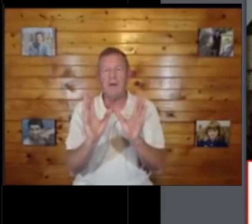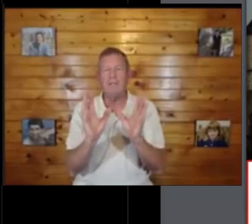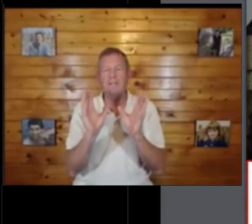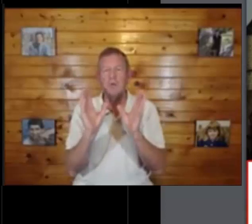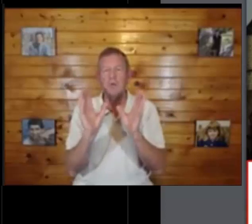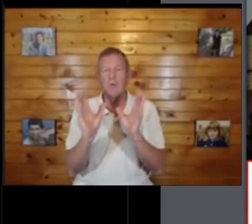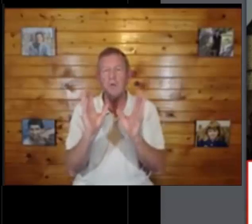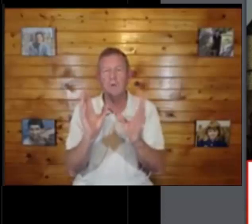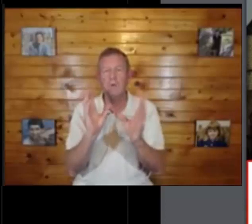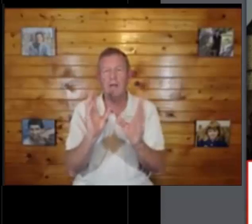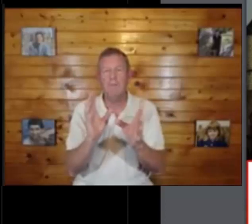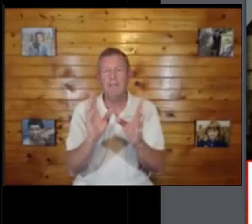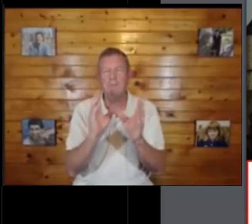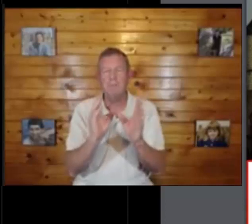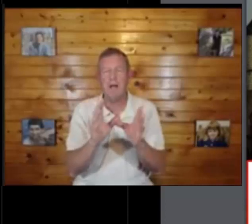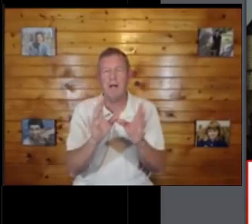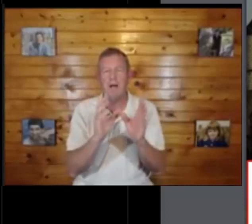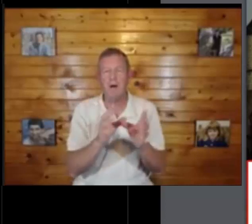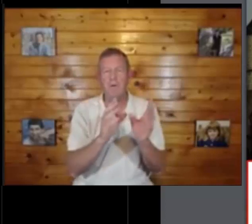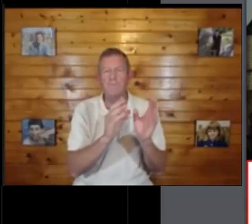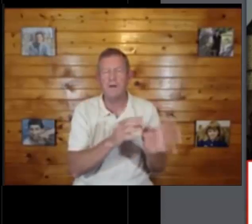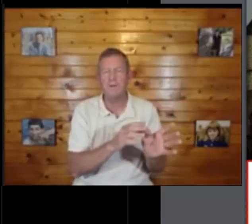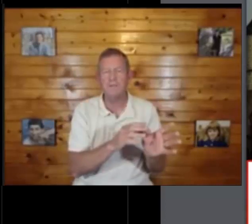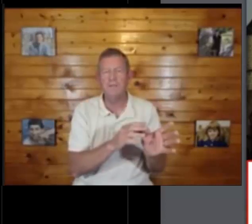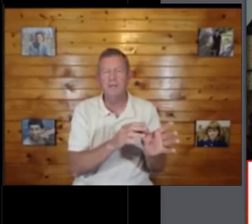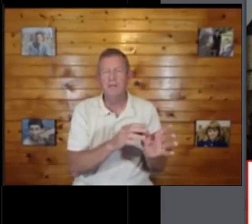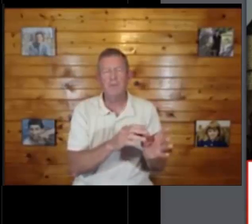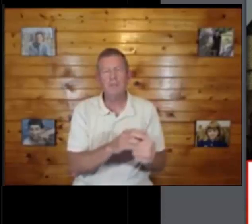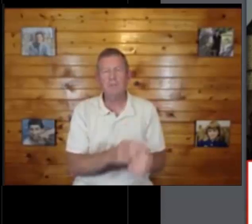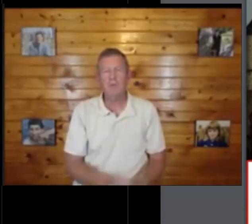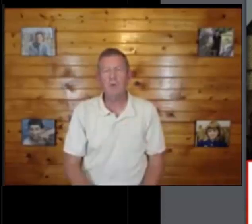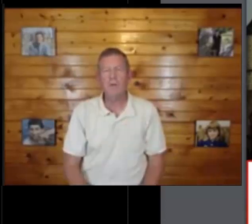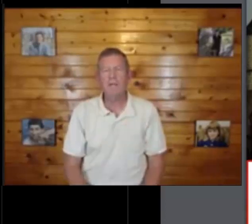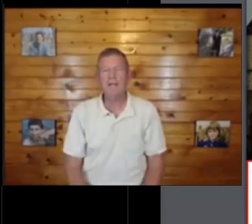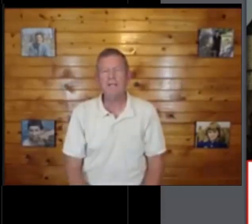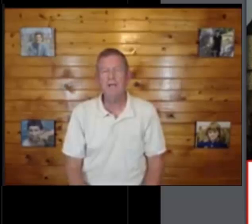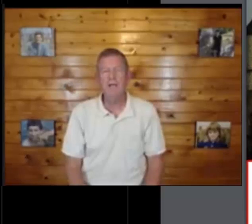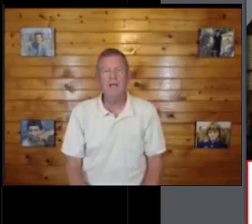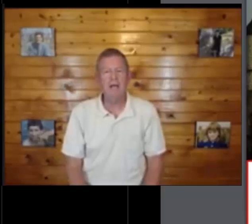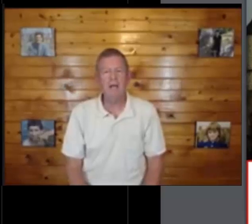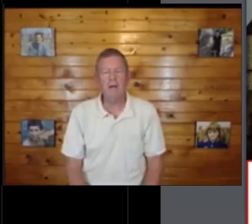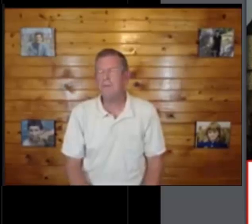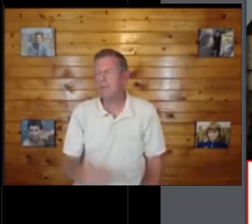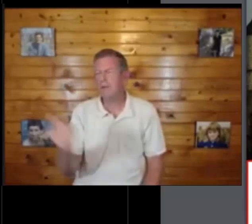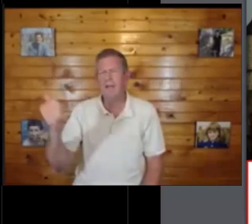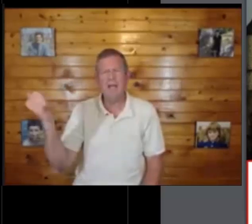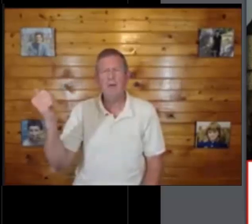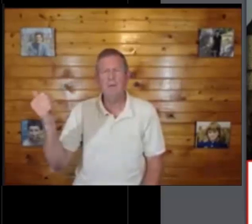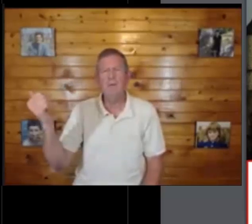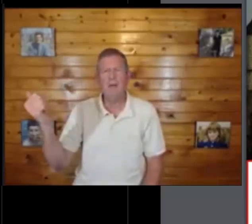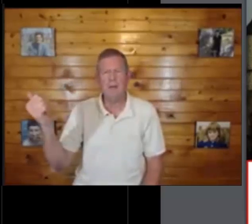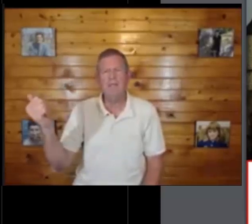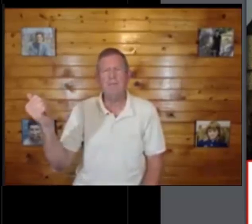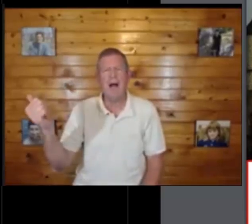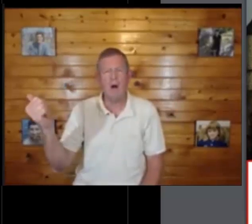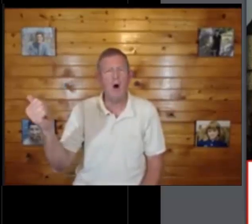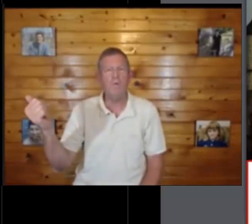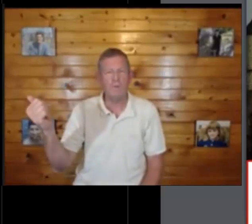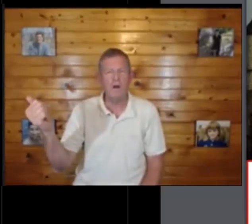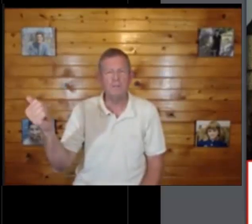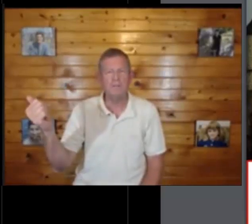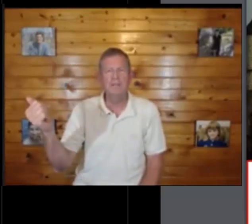slow it down, I say, je ne habite pas en France. But when I talk quickly, I say, I'm sorry, elle ne habite